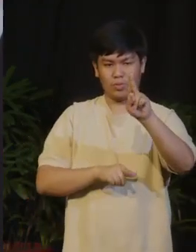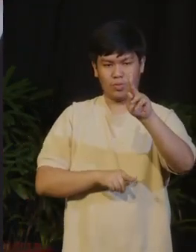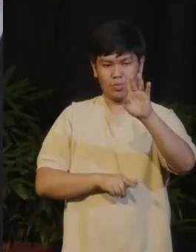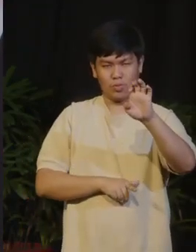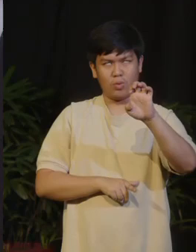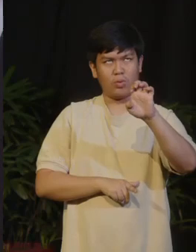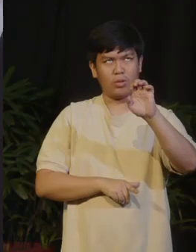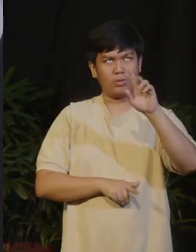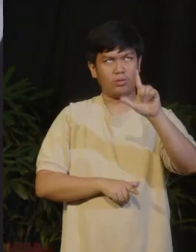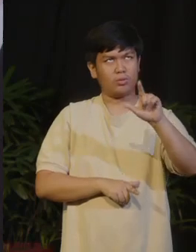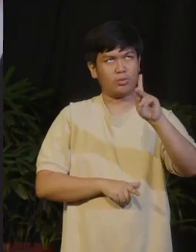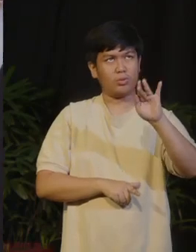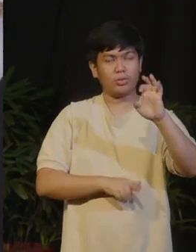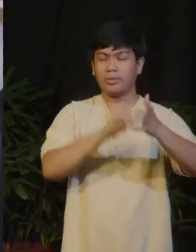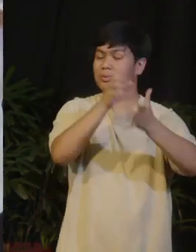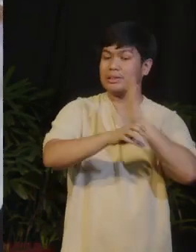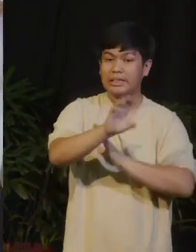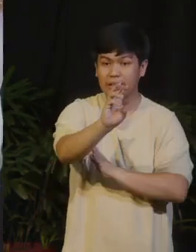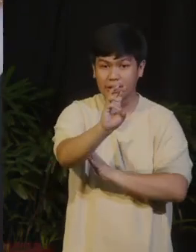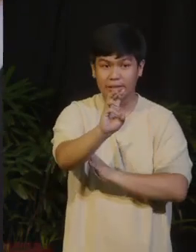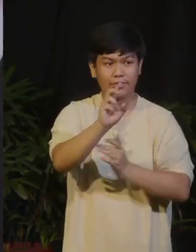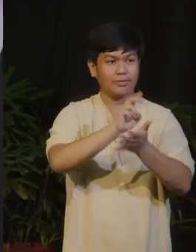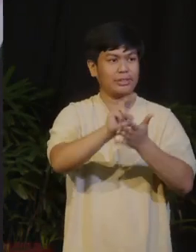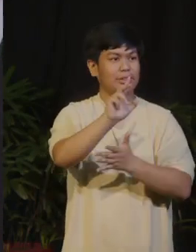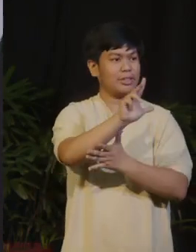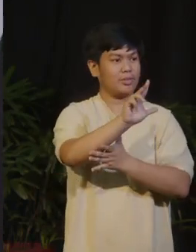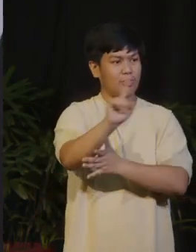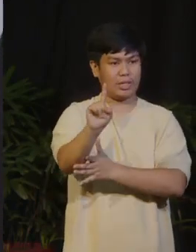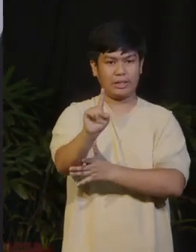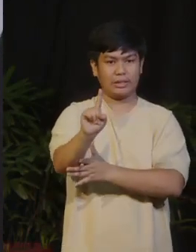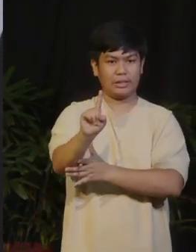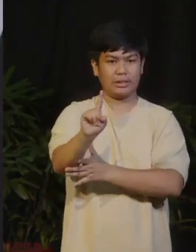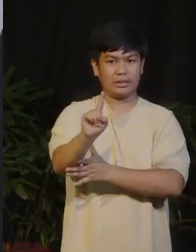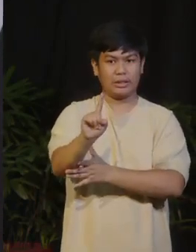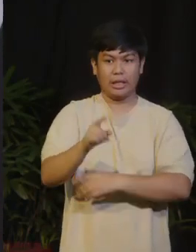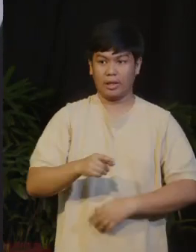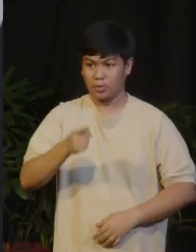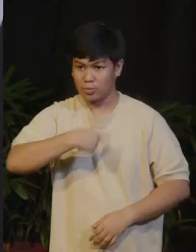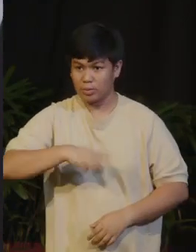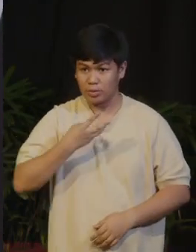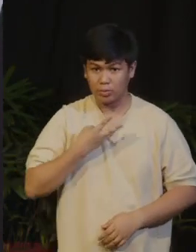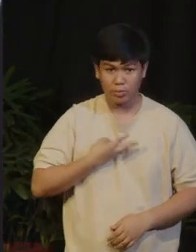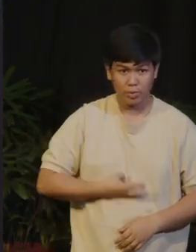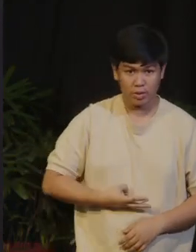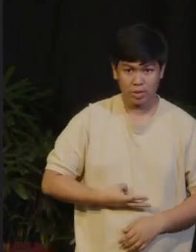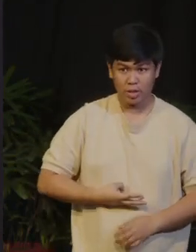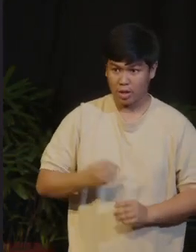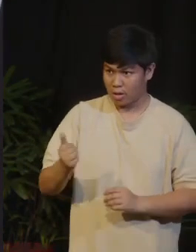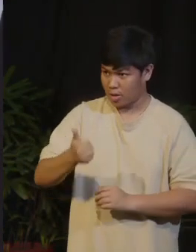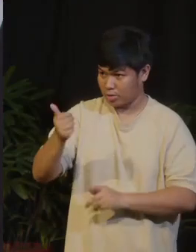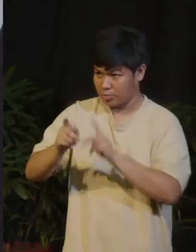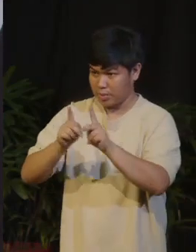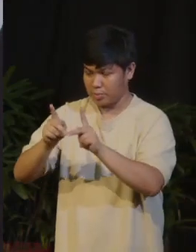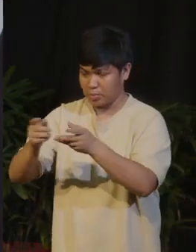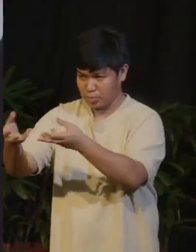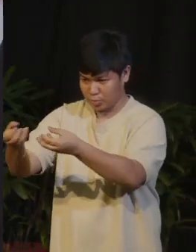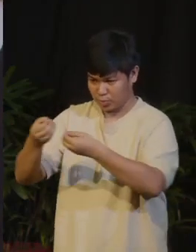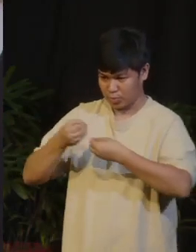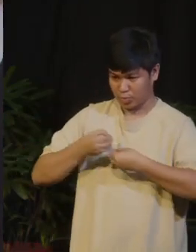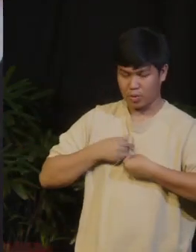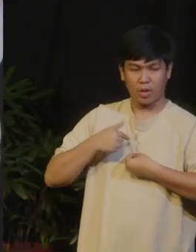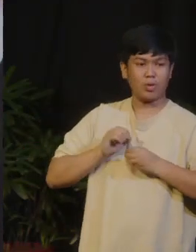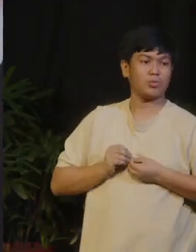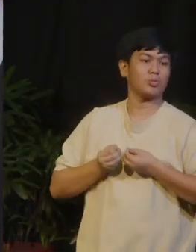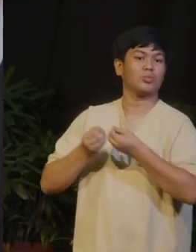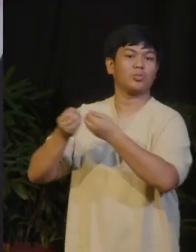6:31. Ang sabi kasi doon, and as you wish that others would do to you, do so to them. So ang isang